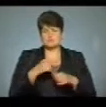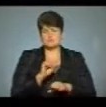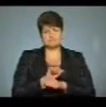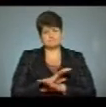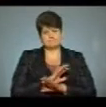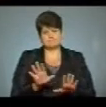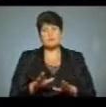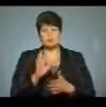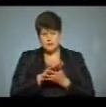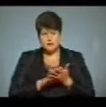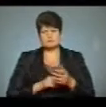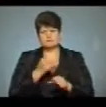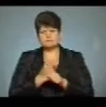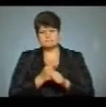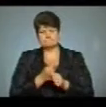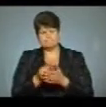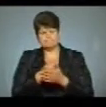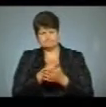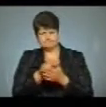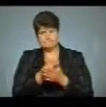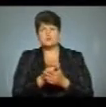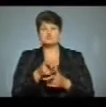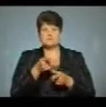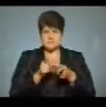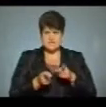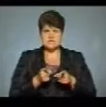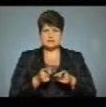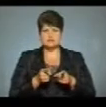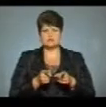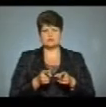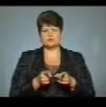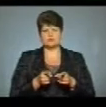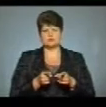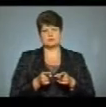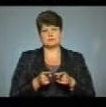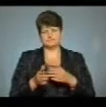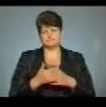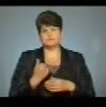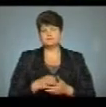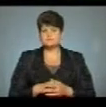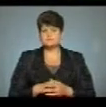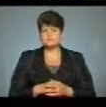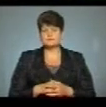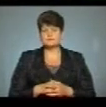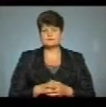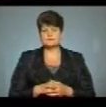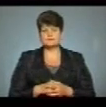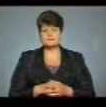будемо далі робити все для того, щоб дійсно дійти істини правди. Любов Гадомська, Василь Панчук,